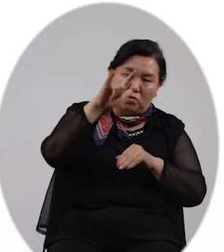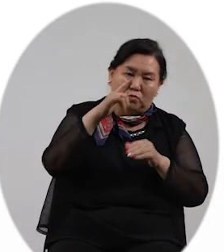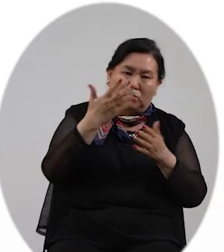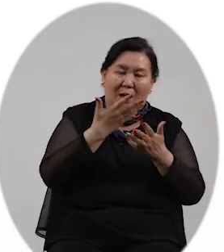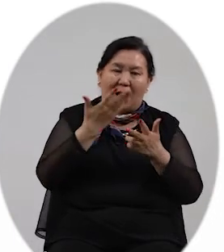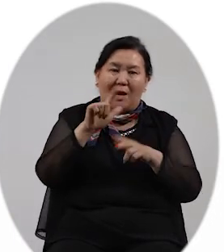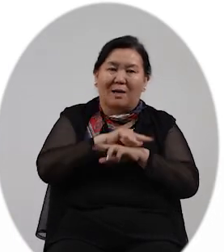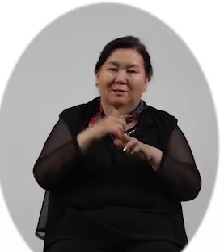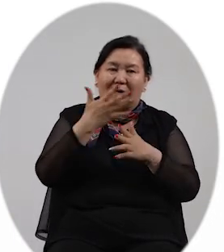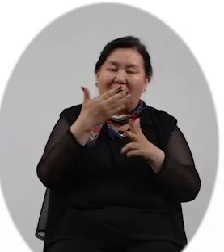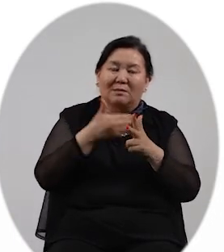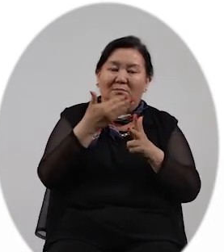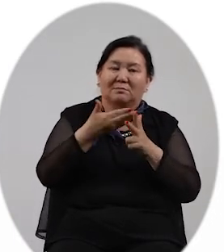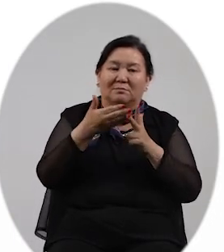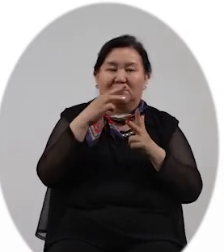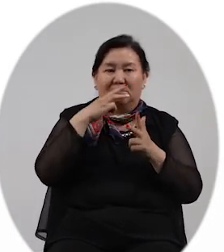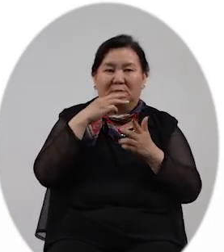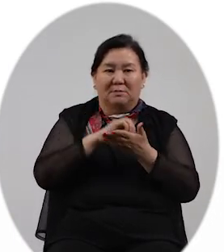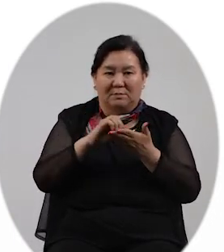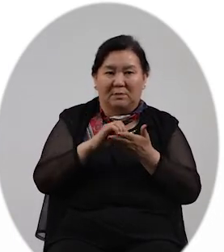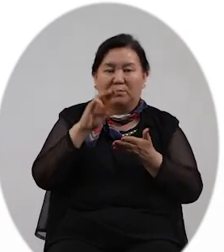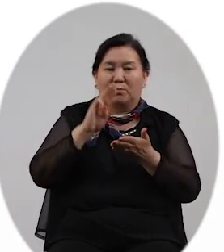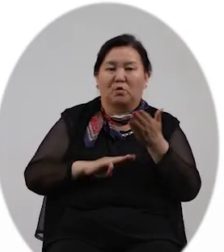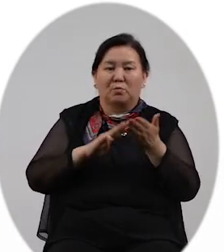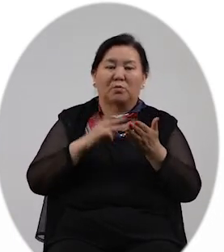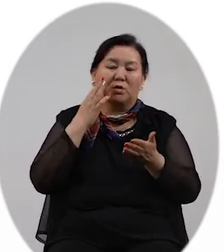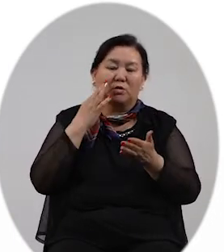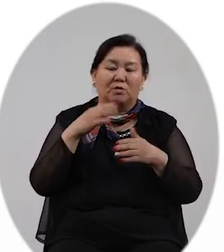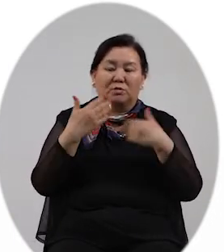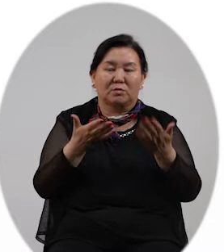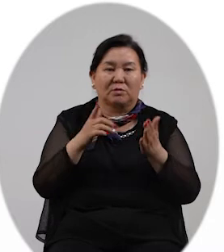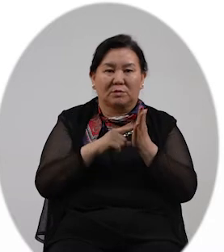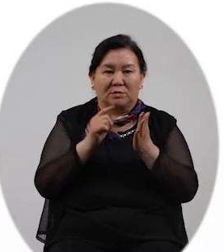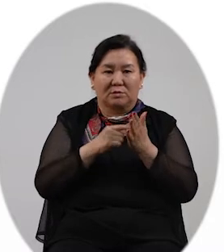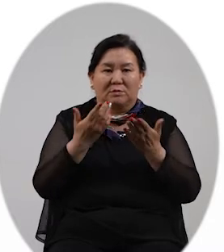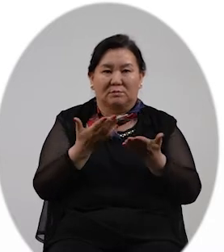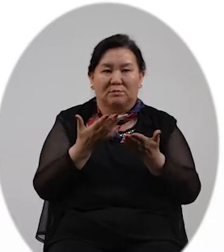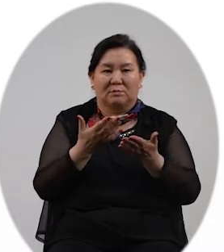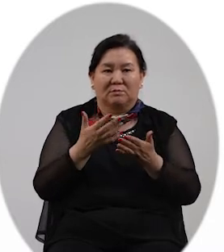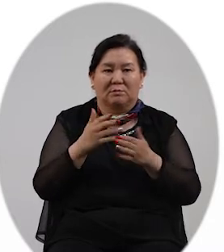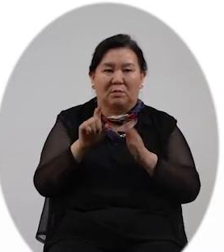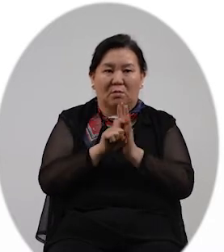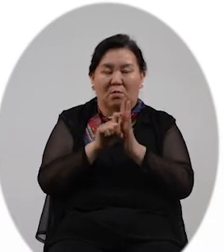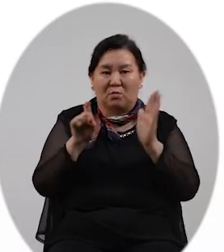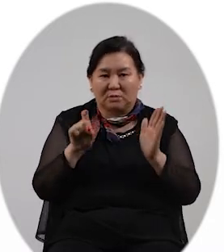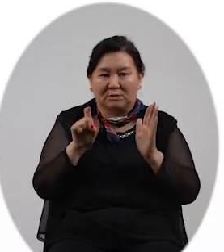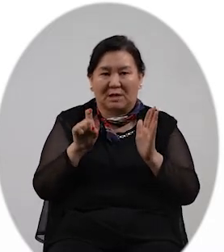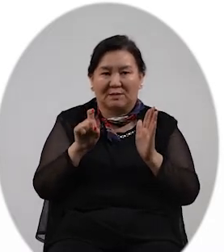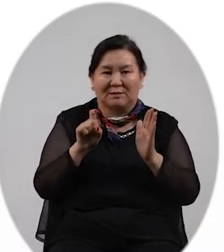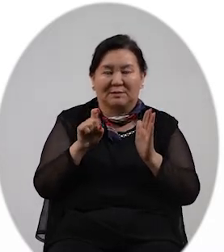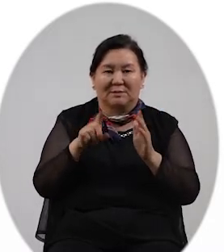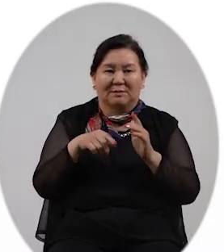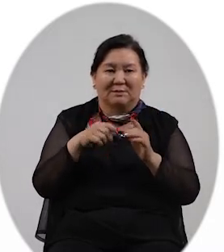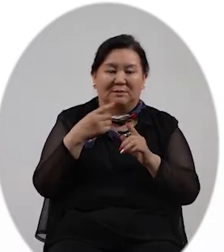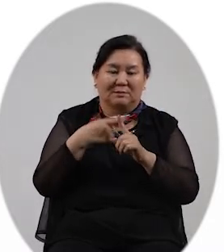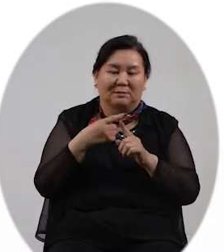тэр мэдээллүүд бас энэ дээр орж өгдөг. За төлбөрөө хэдийн хугацаанд барагдуулах шаардлагатай талаарх тэр хугацааны одоо лимит нь